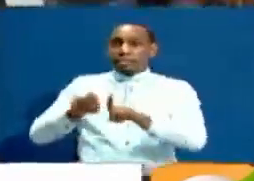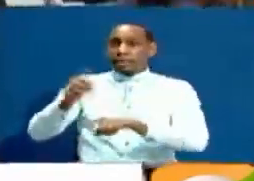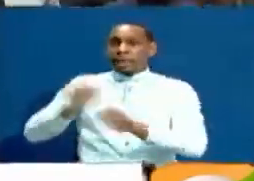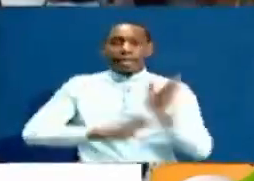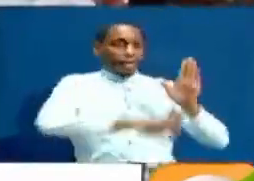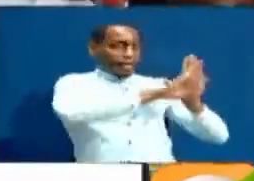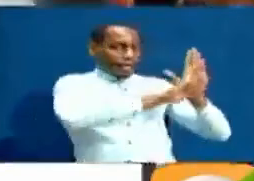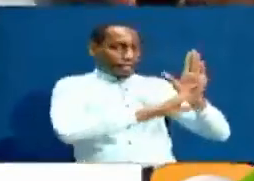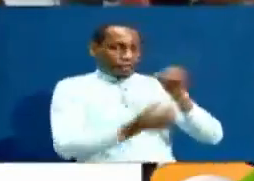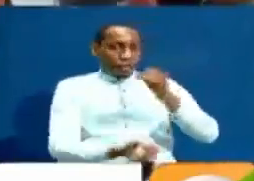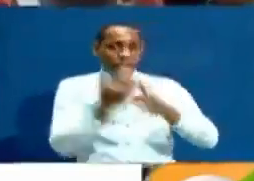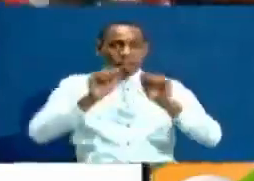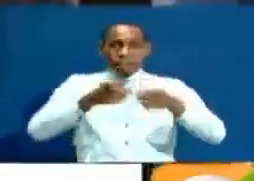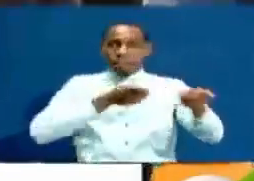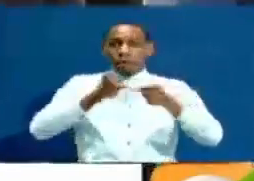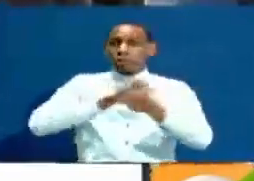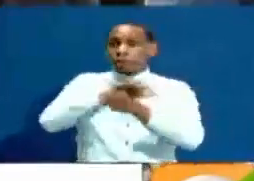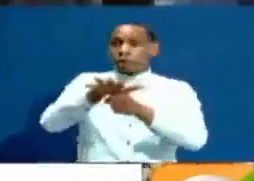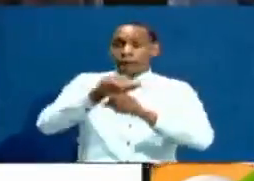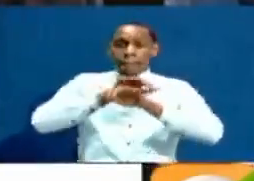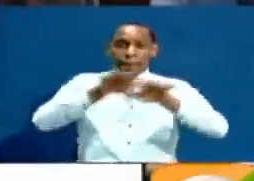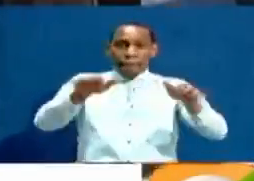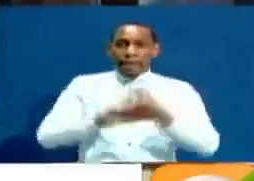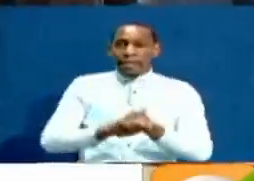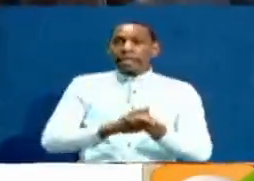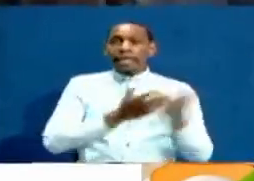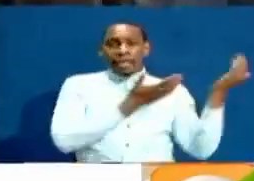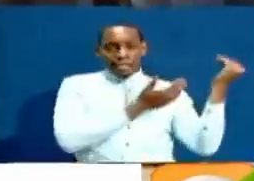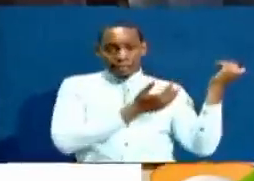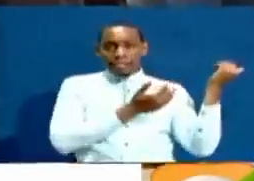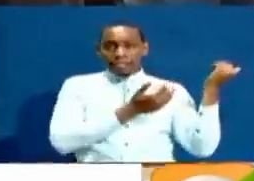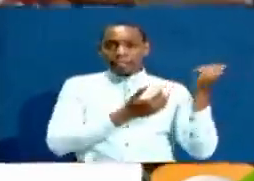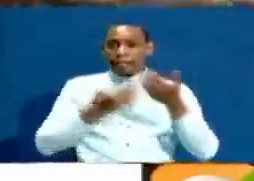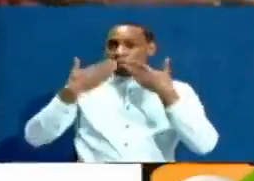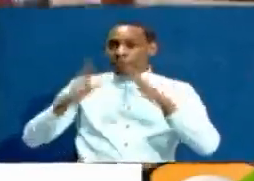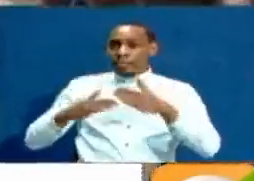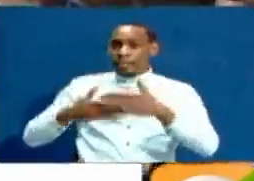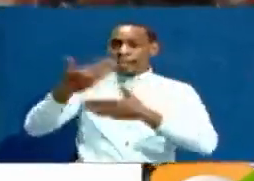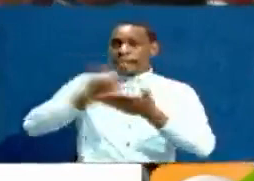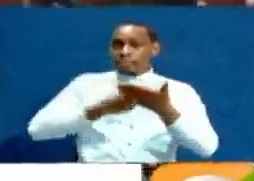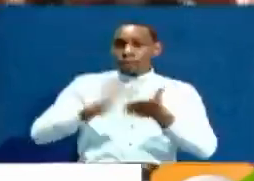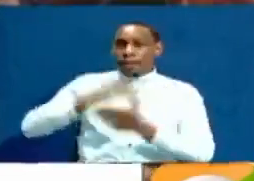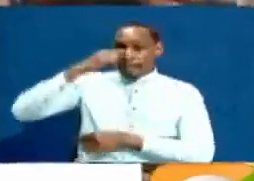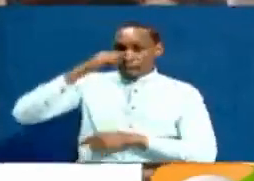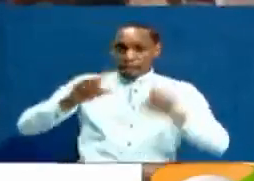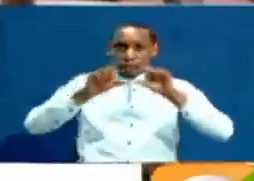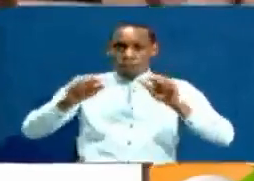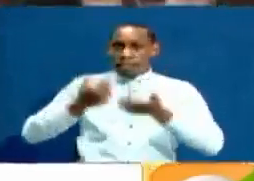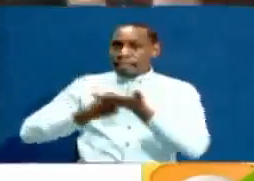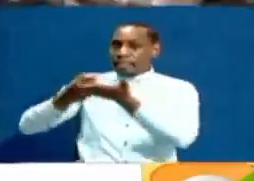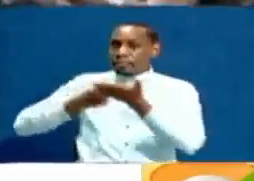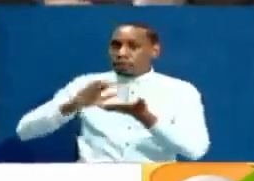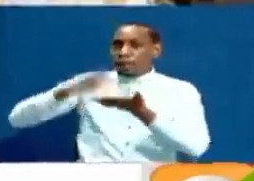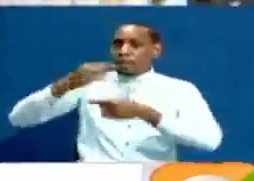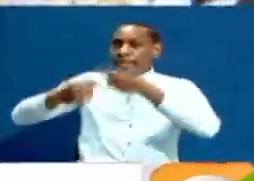ya masharti yaliyowekwa kudhibiti kusambaa kwa COVID-19 yakitarajiwa kufikia mwisho wiki hii. Kagwe alisema mazungumzo